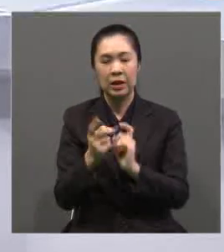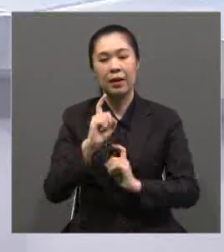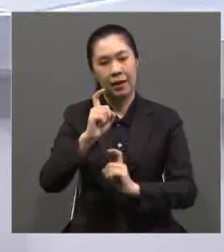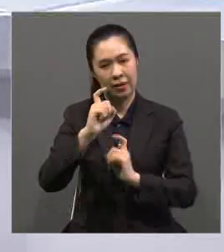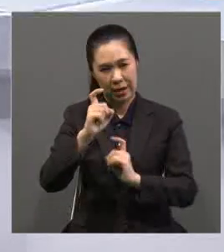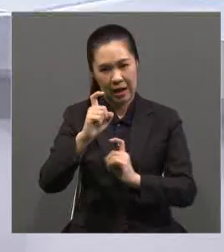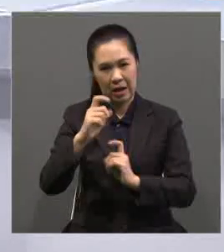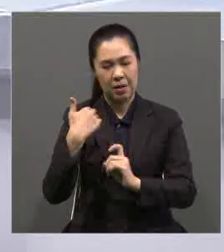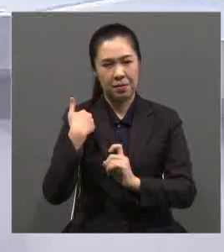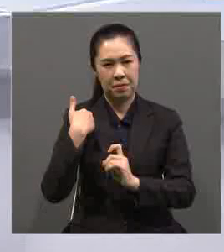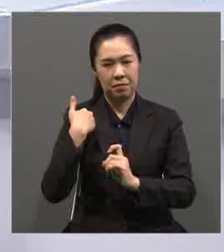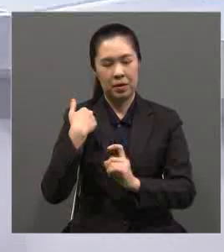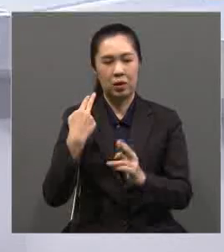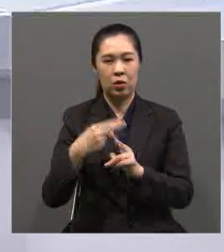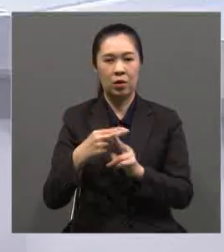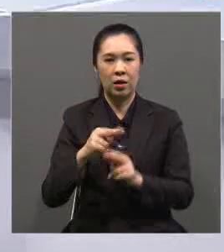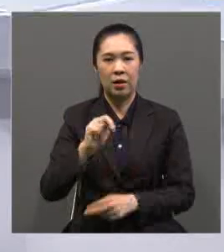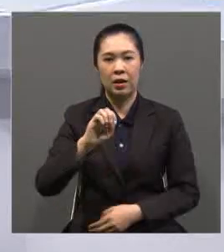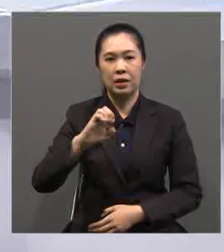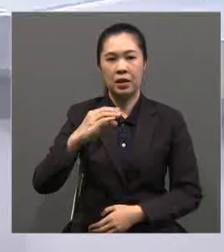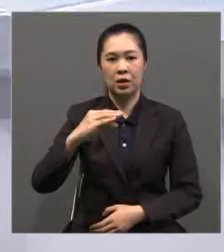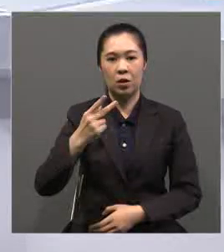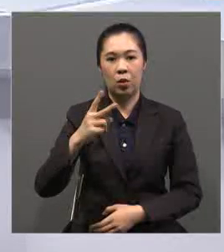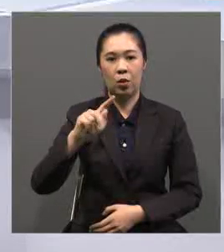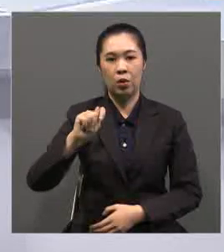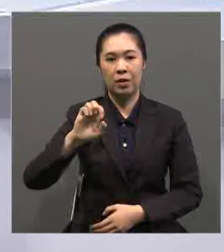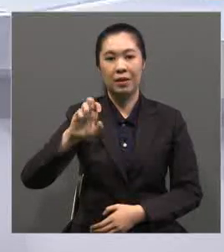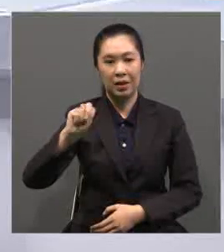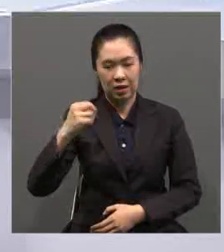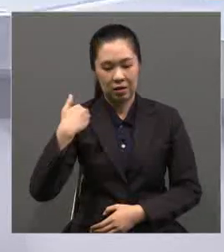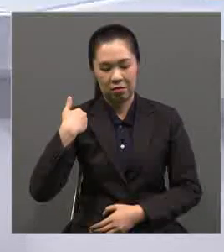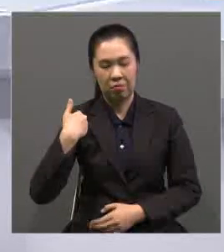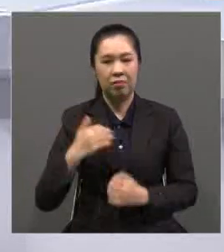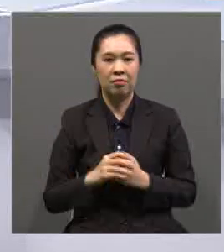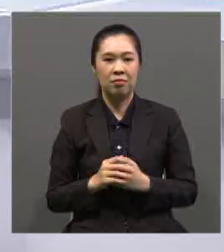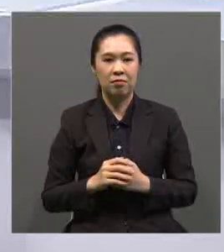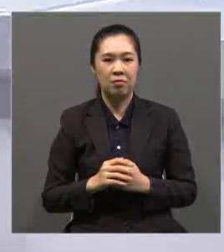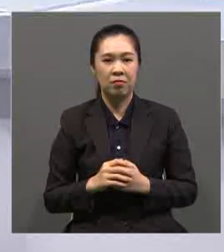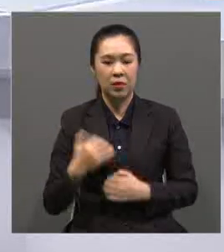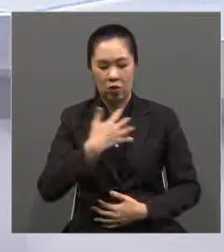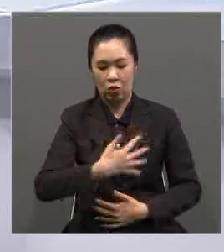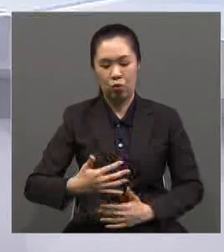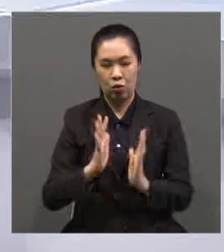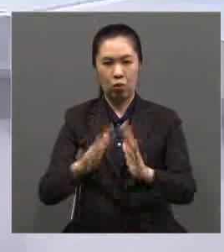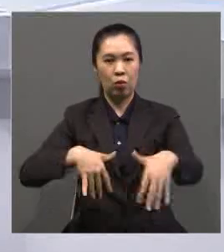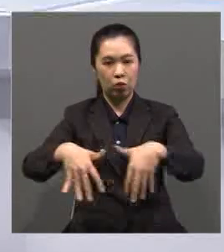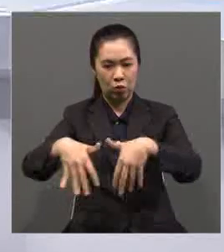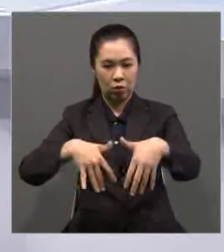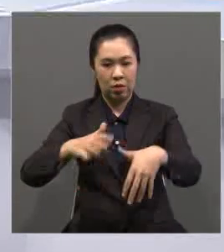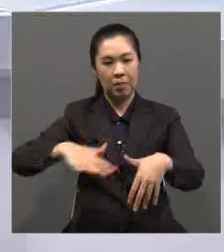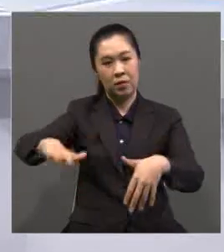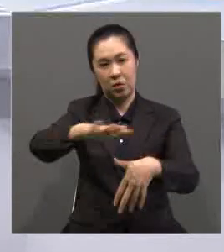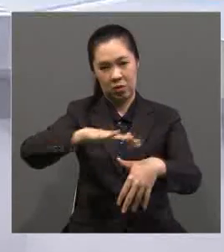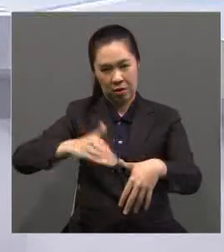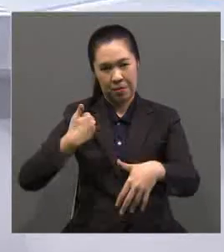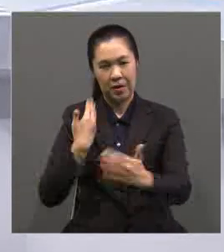ายมีนิโคตินนะนอกจากบุหรี่มือหนึ่งที่เราสูบไปแล้วเนี่ยมือสองก็ได้รับผลกระทบไปด้วยเพราะว่าเรื่องของสุขภาพพี่น้องประชาชนมันก็มีร